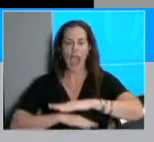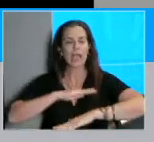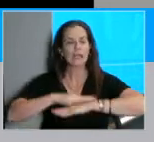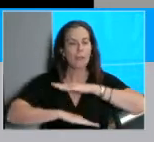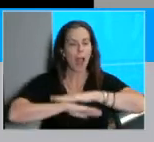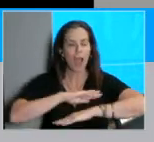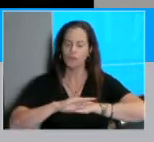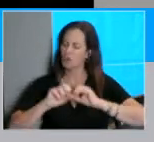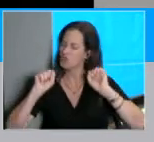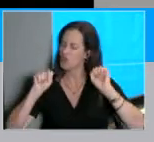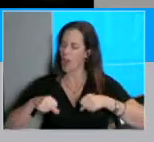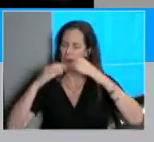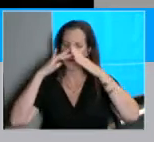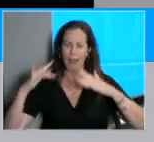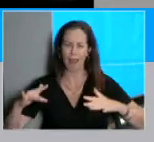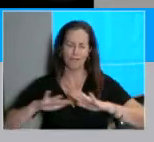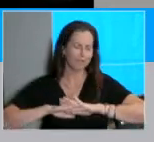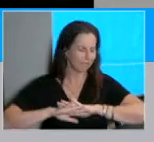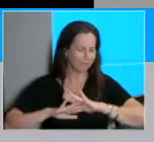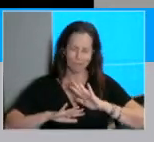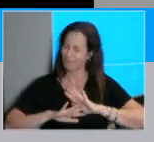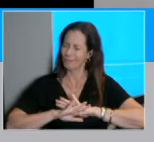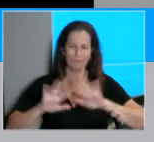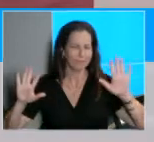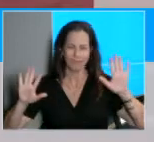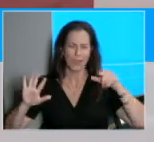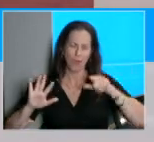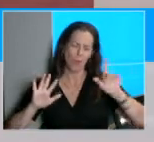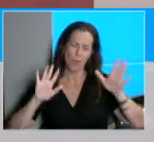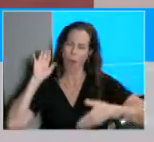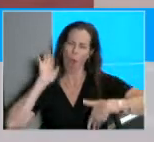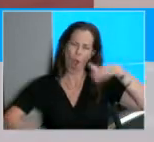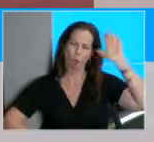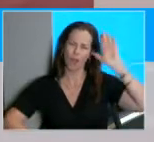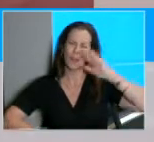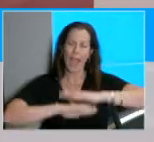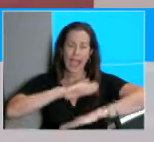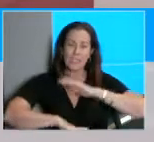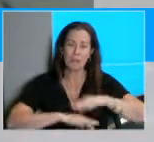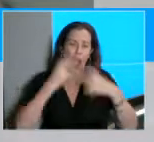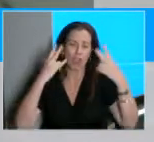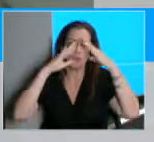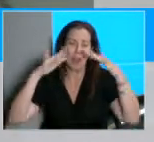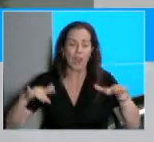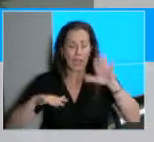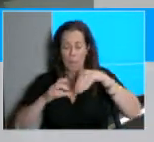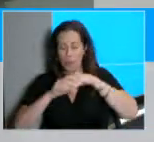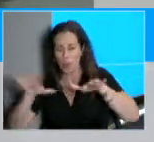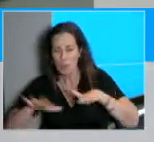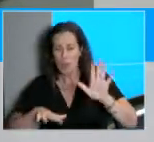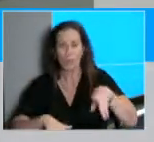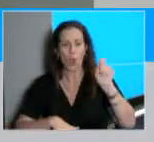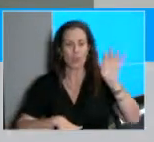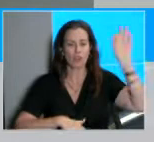החיזבאללה שולט בלבנון ללא מצרים, הוא מחזיק את הרוב בפרלמנט, הוא שחקן מרכזי בממשלה,